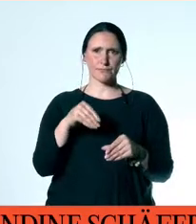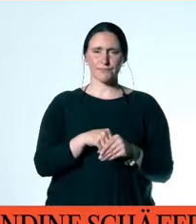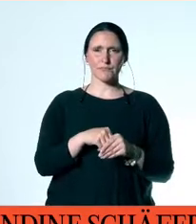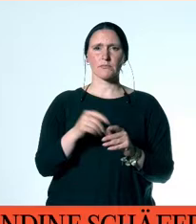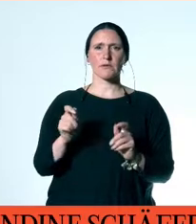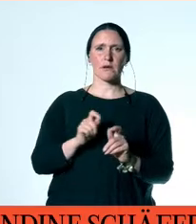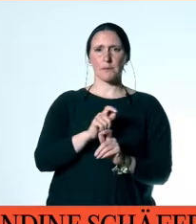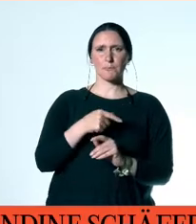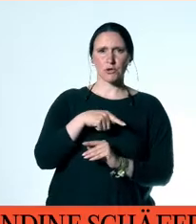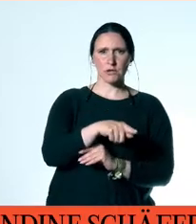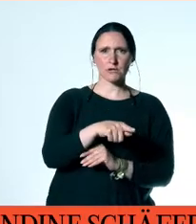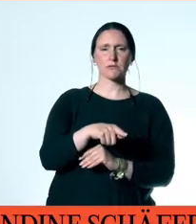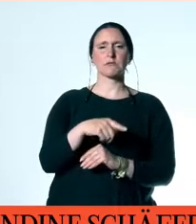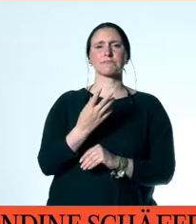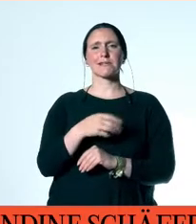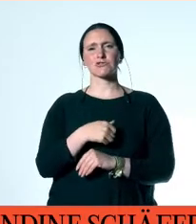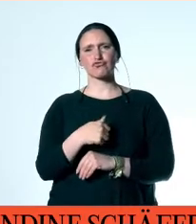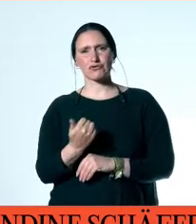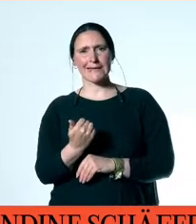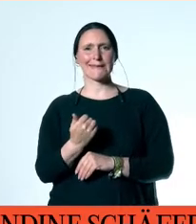are she, her, they, them.